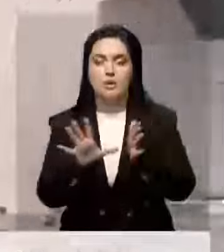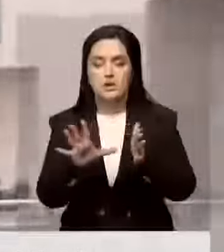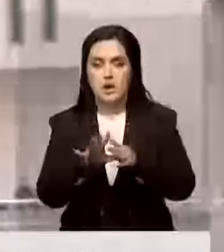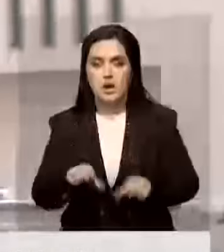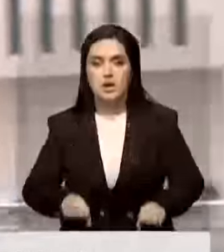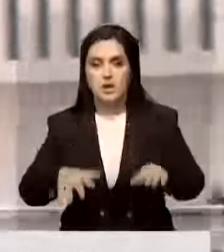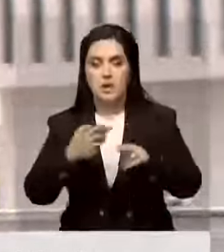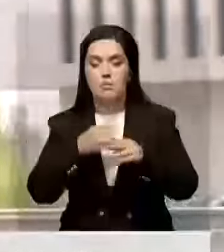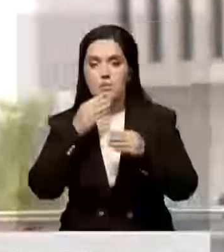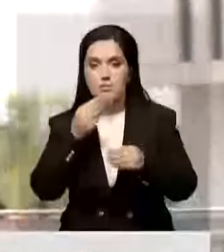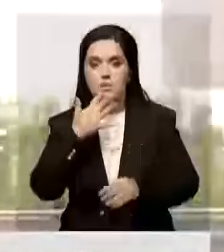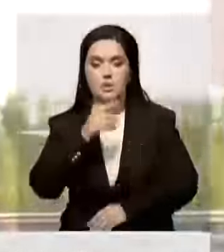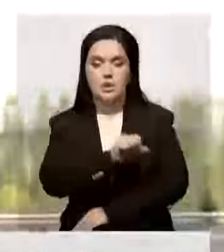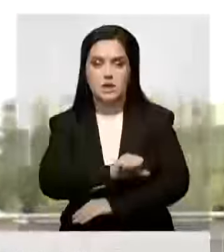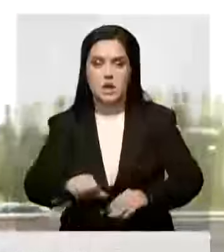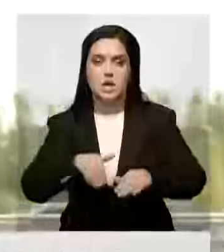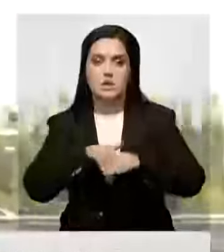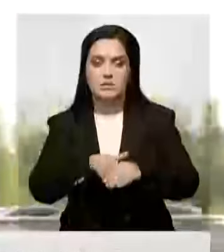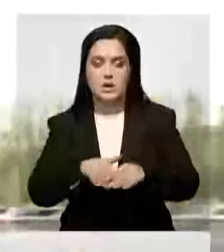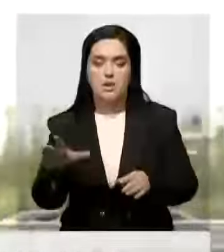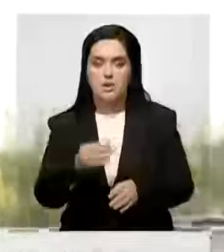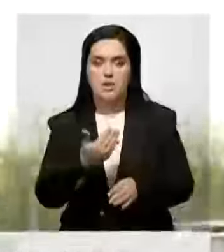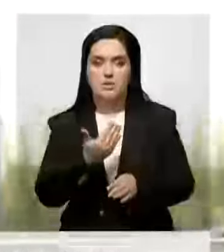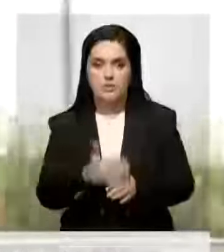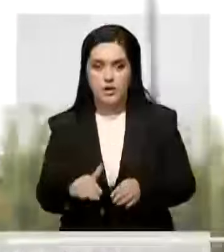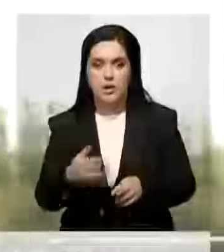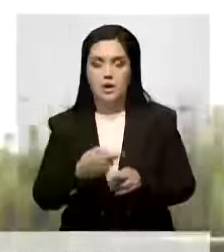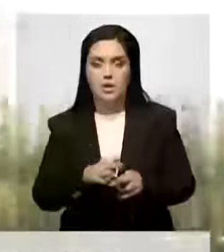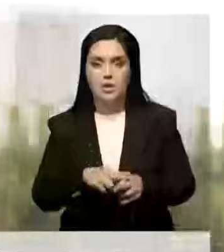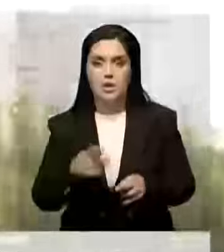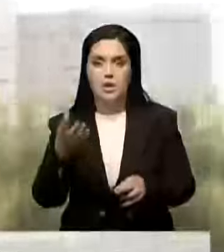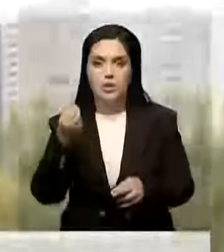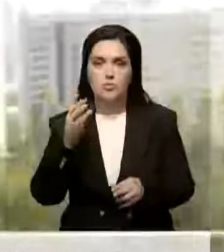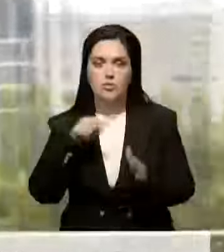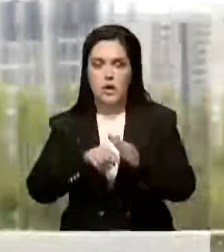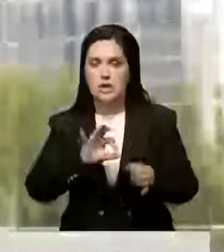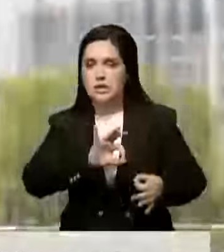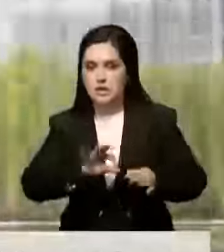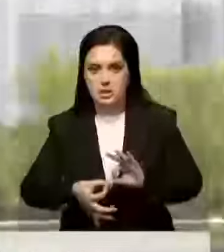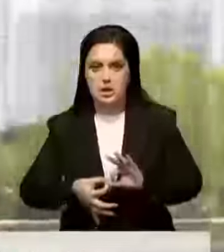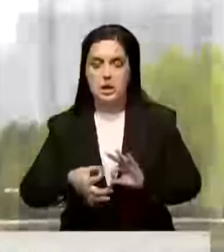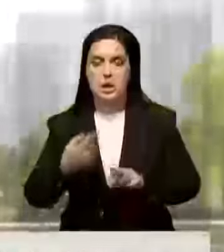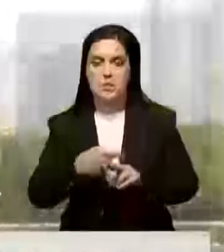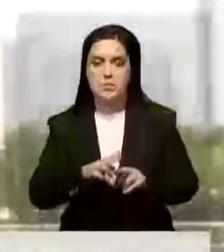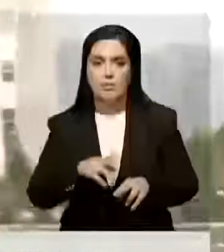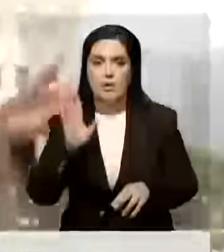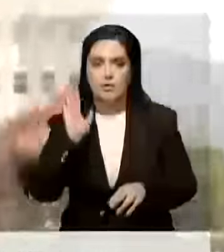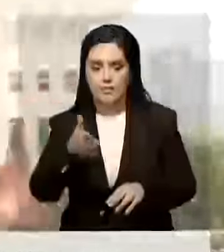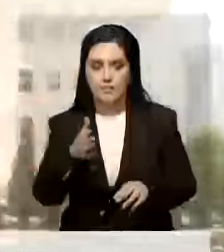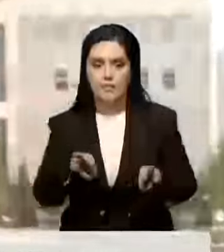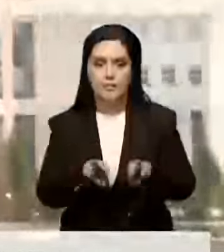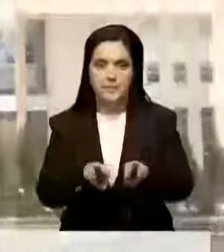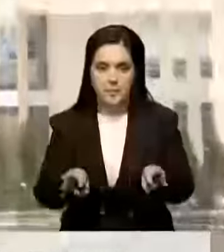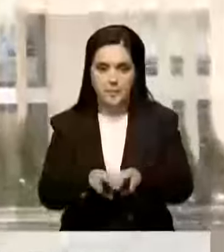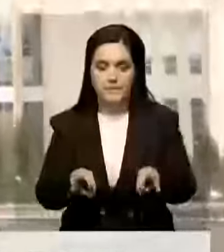или привлечение иностранных инвестиций во все сферы. Но, как говорится, дьявол кроется в деталях, а потому от зоркого взгляда